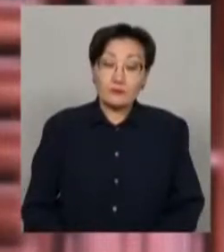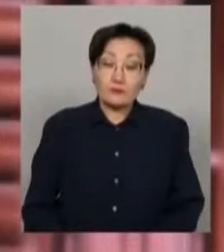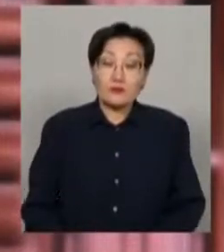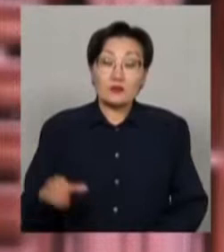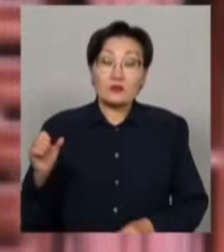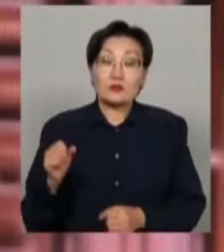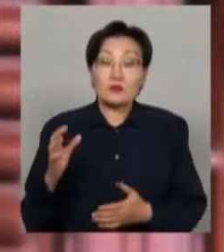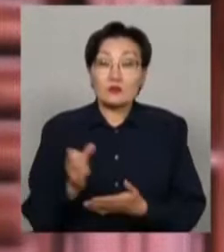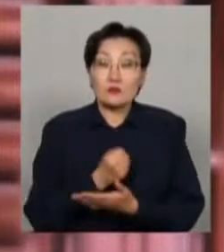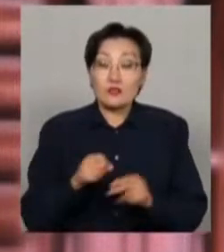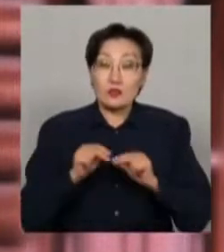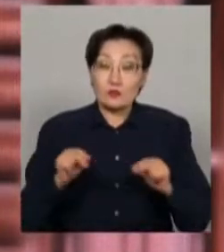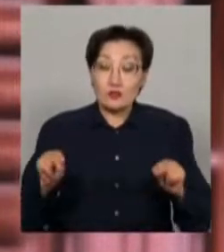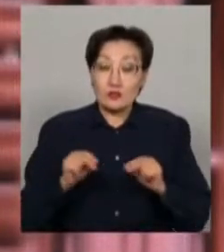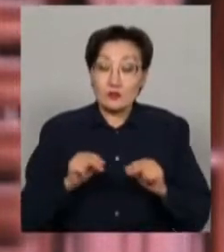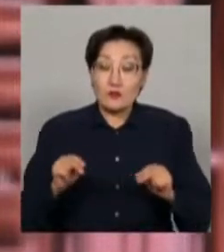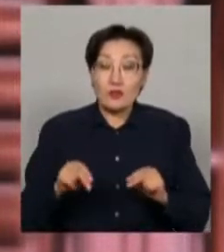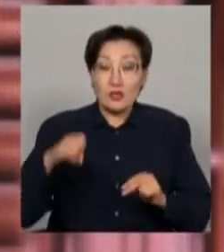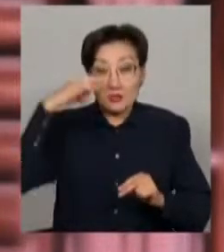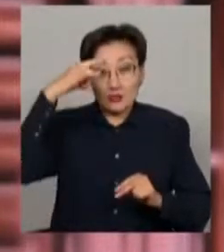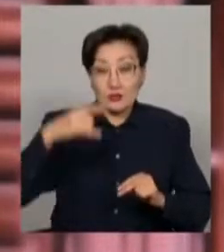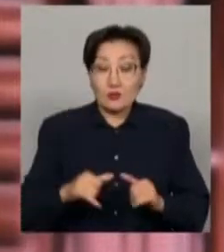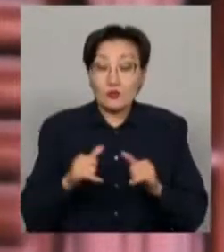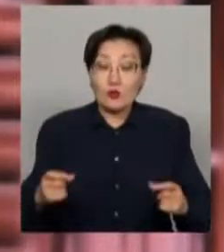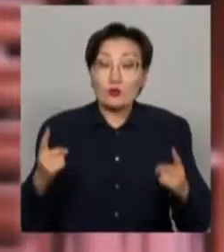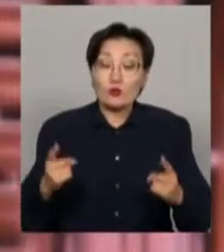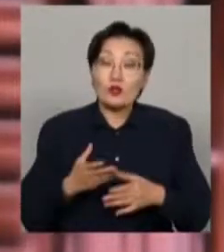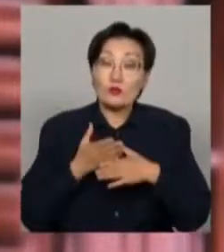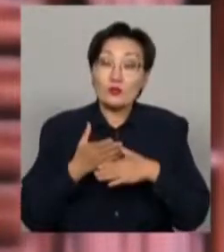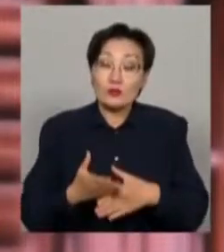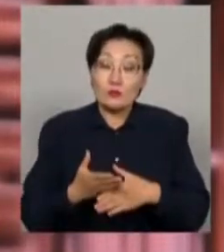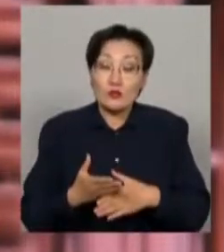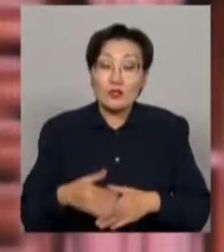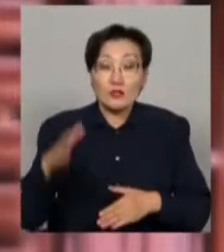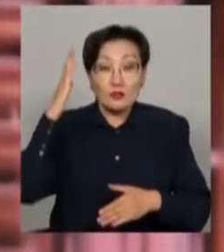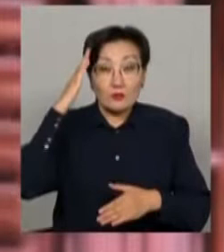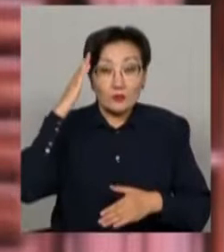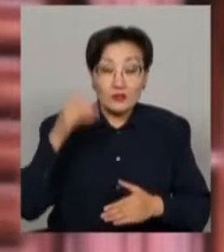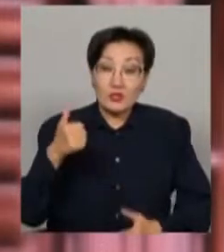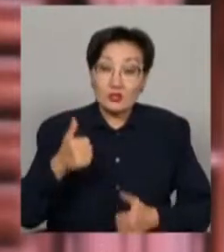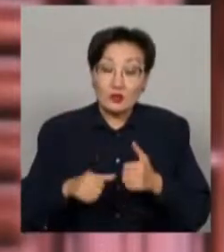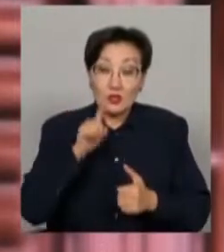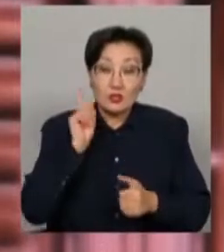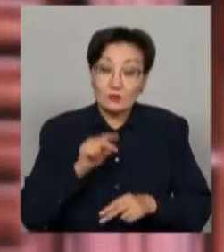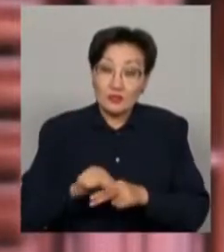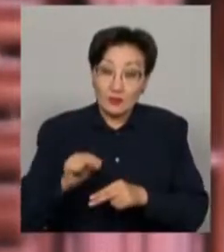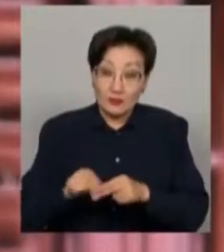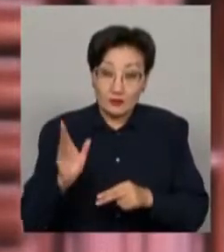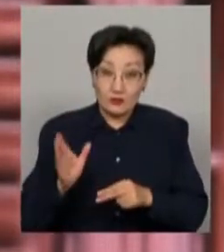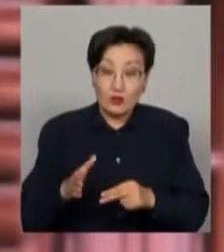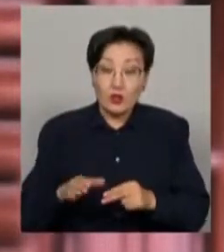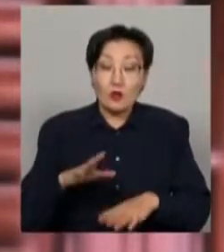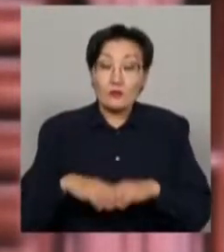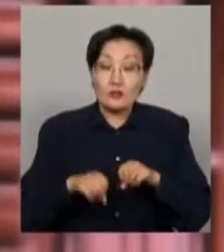Табысты педагог еліміздің дамуына зор үлесін қосатын талантты және бәсекеге қабілетті жастарды тәрбиелей алады.